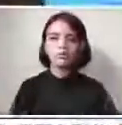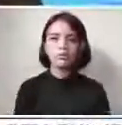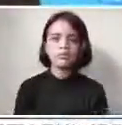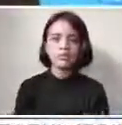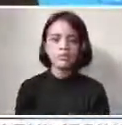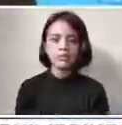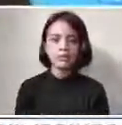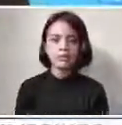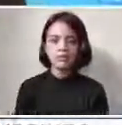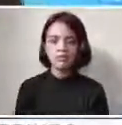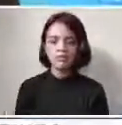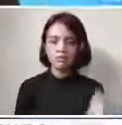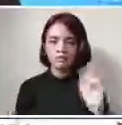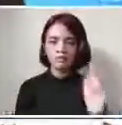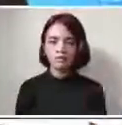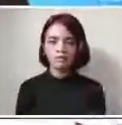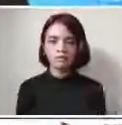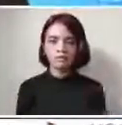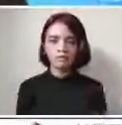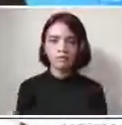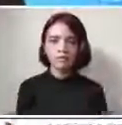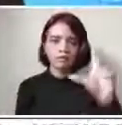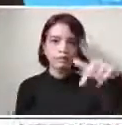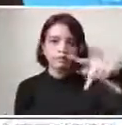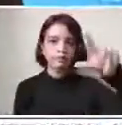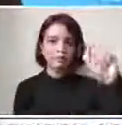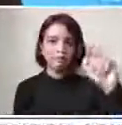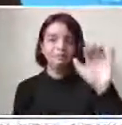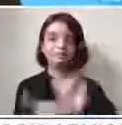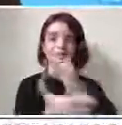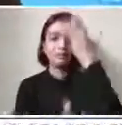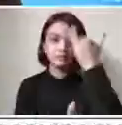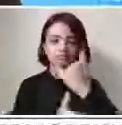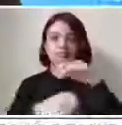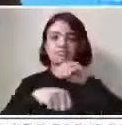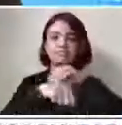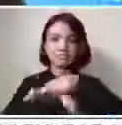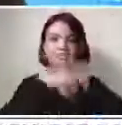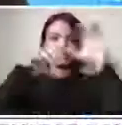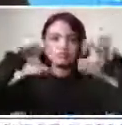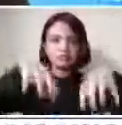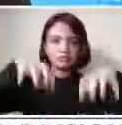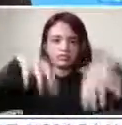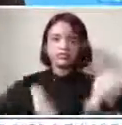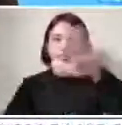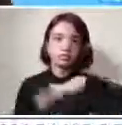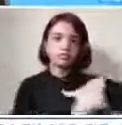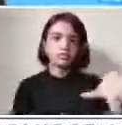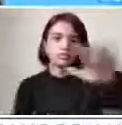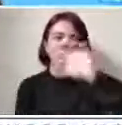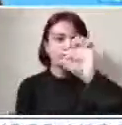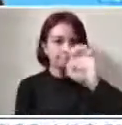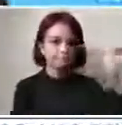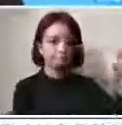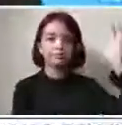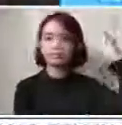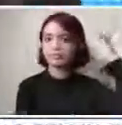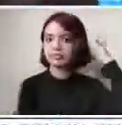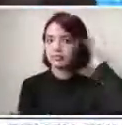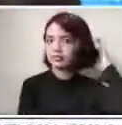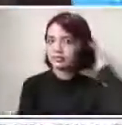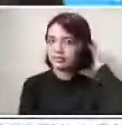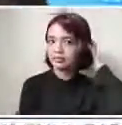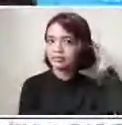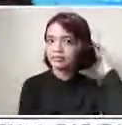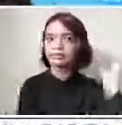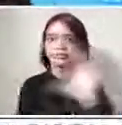pinaka-latest update sa magiging lagay ng ating panahon at sa mga rainfall advisories na maaaring ilabas ng pag-asa sa ating mga lugar. At yan po ang inaasahan